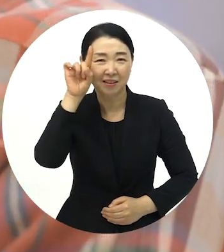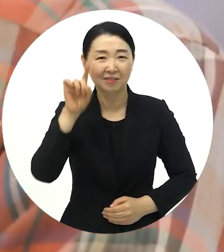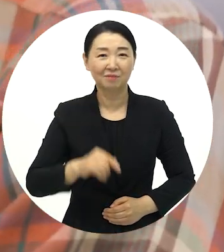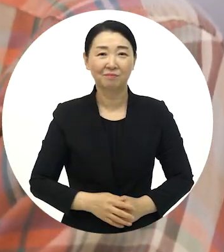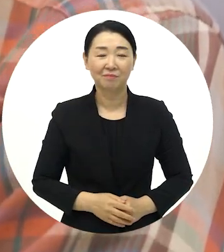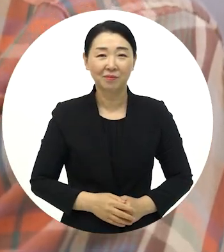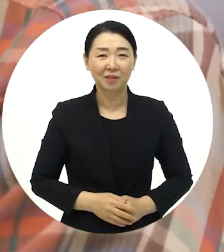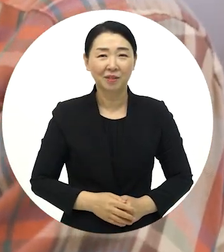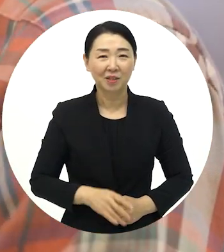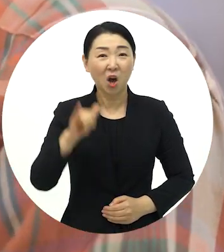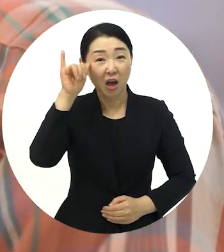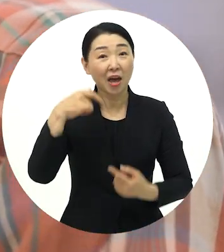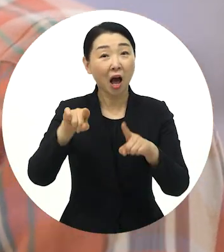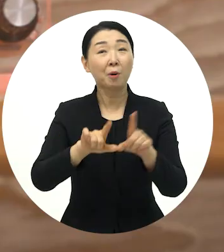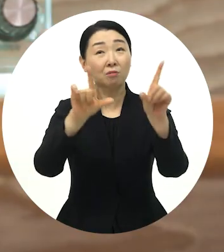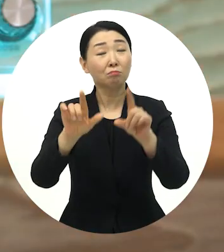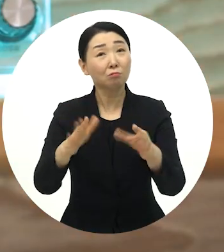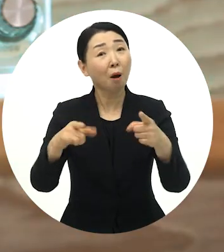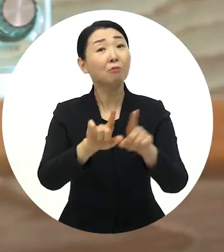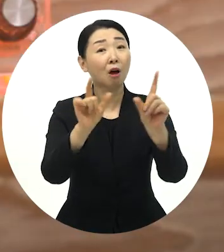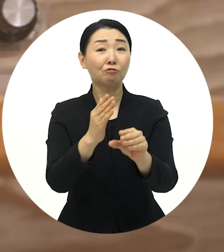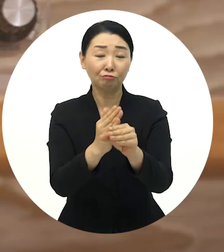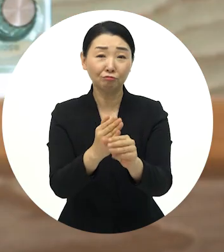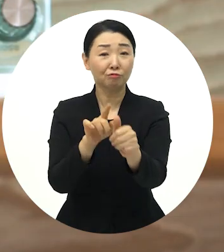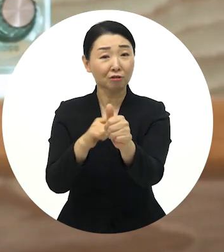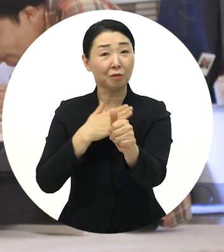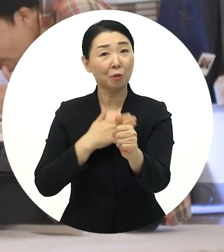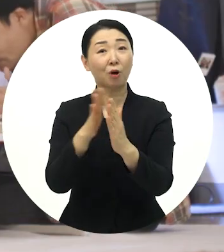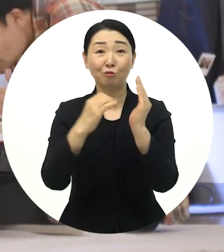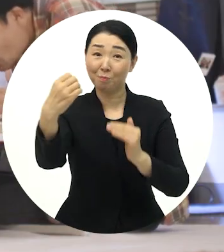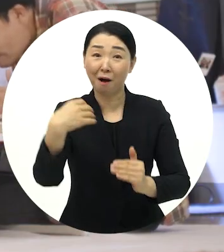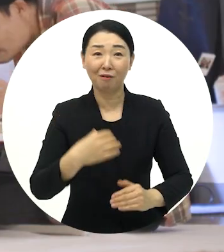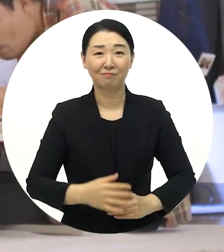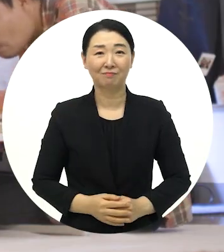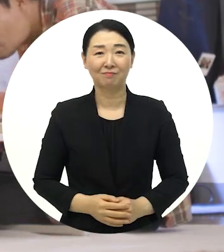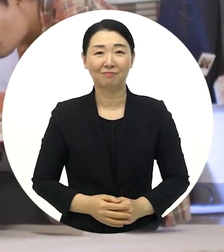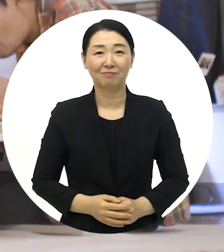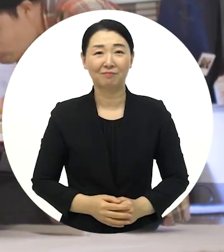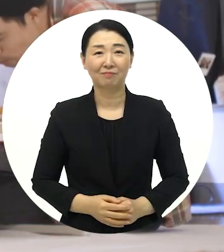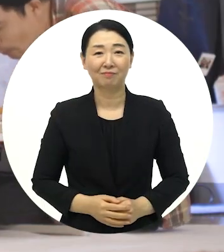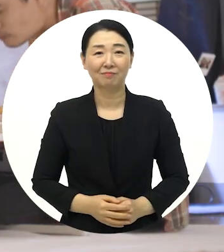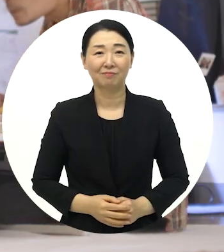천생연분이다. 저 AI랑 살아. 지금 같이 살고 있잖아. 강철이가 나도 가족이라고 했어.